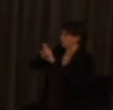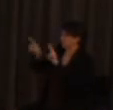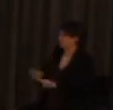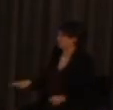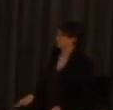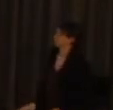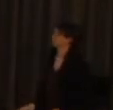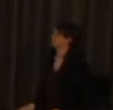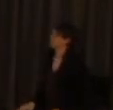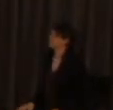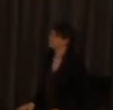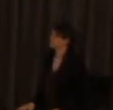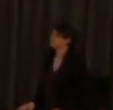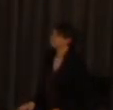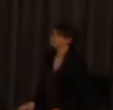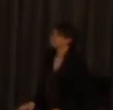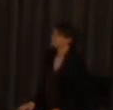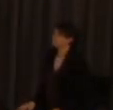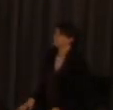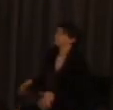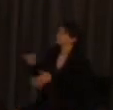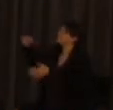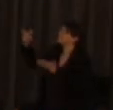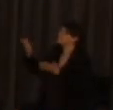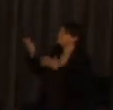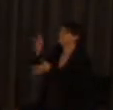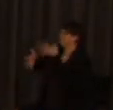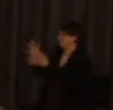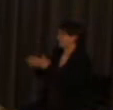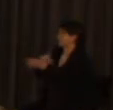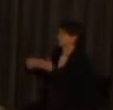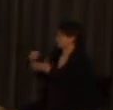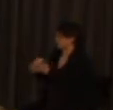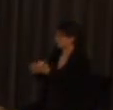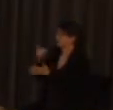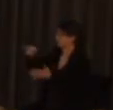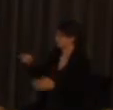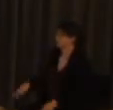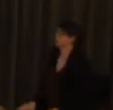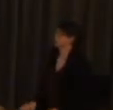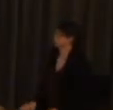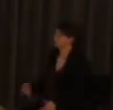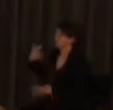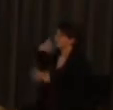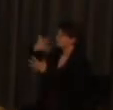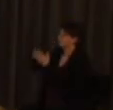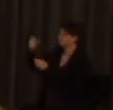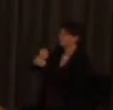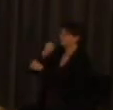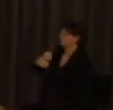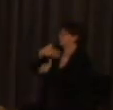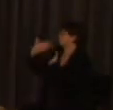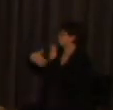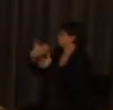reconegut internacionalment en l'àmbit de la llengua de signes, de la recerca de la llengua de signes. Fins